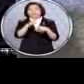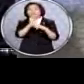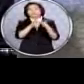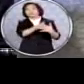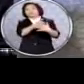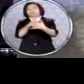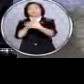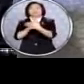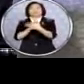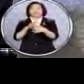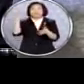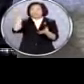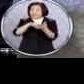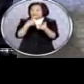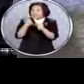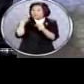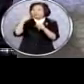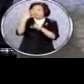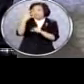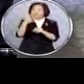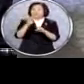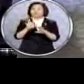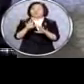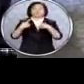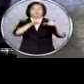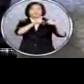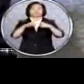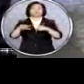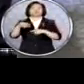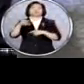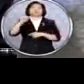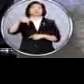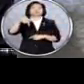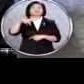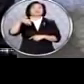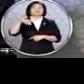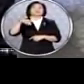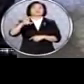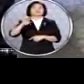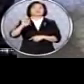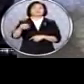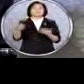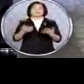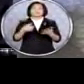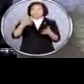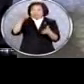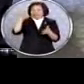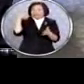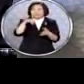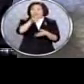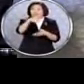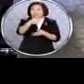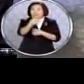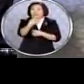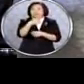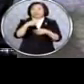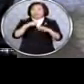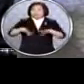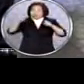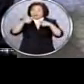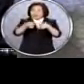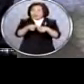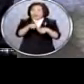去年4月才有机会跟他来辩论 ECFA 的问题，以前他都不愿意跟我谈。这是我第一次听到他在公开的场